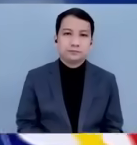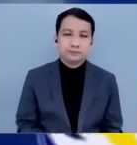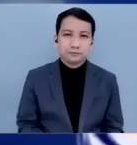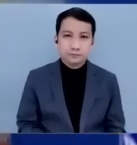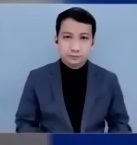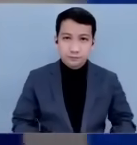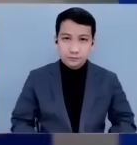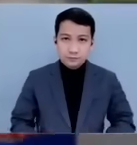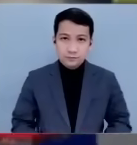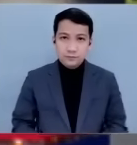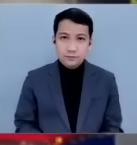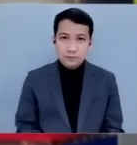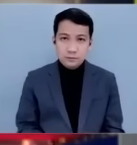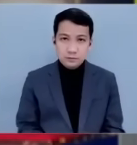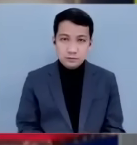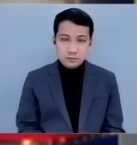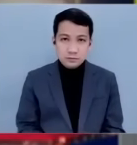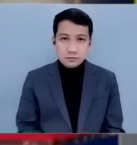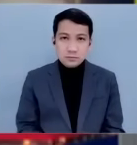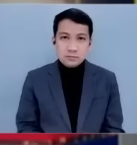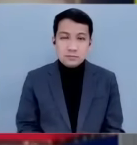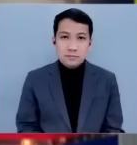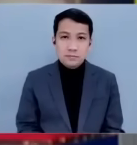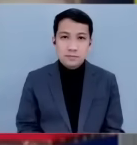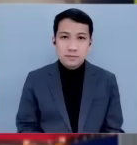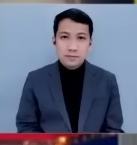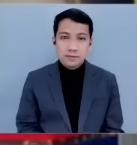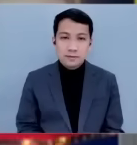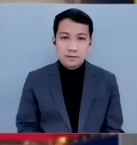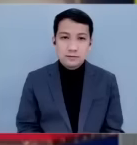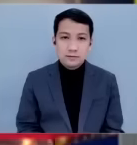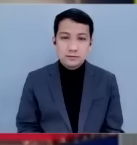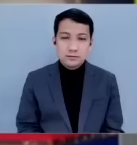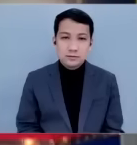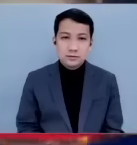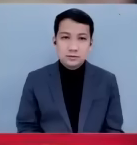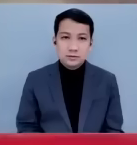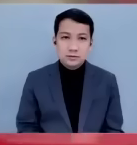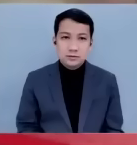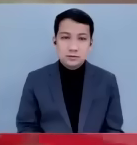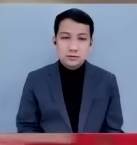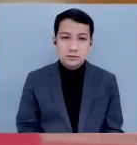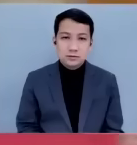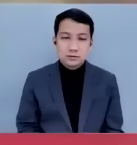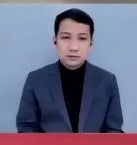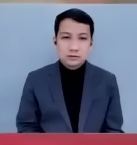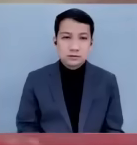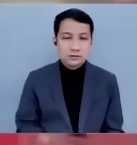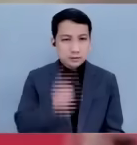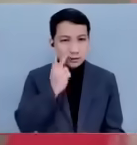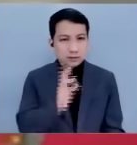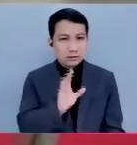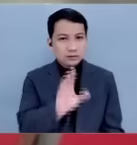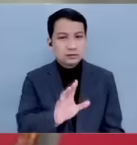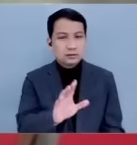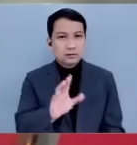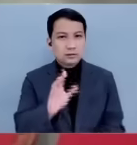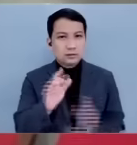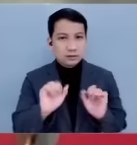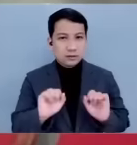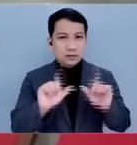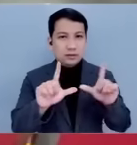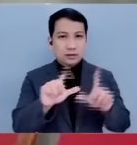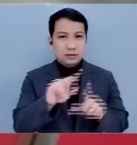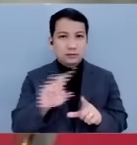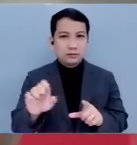Lotto players, yung three numbers nyo maaring manalo ng 4,500 pesos. Kapag pinag-guestahan online ang live lotto telecast ng